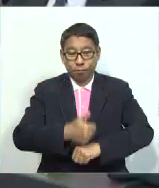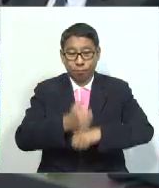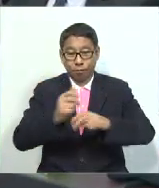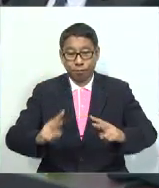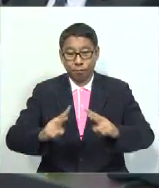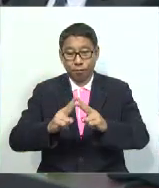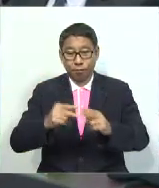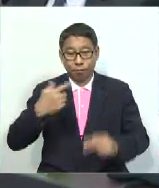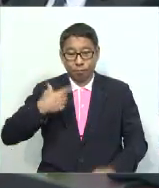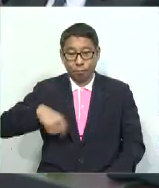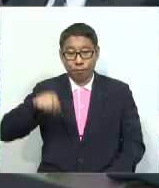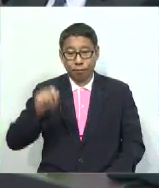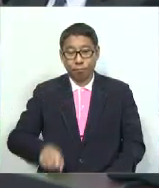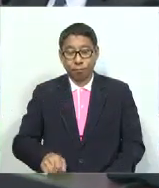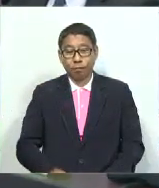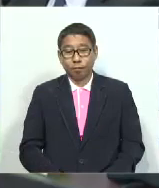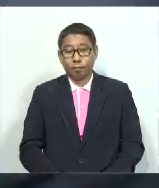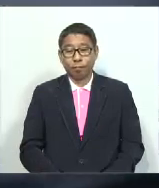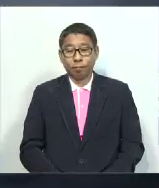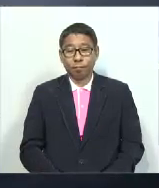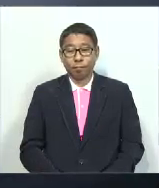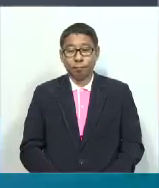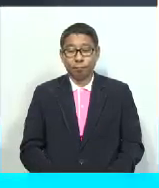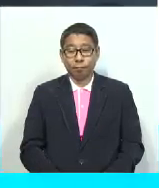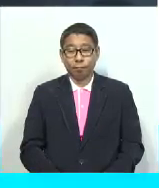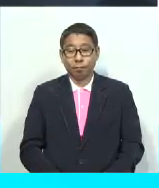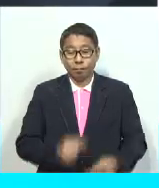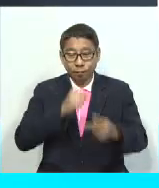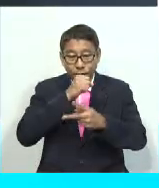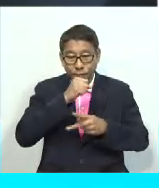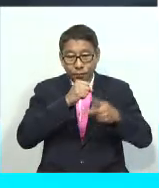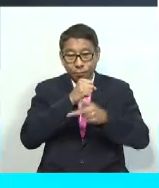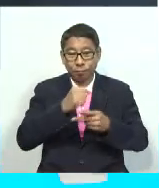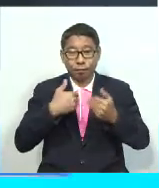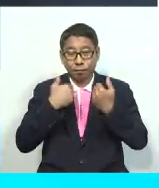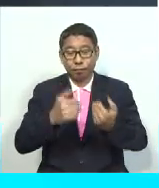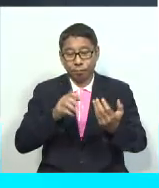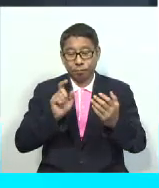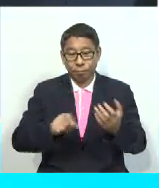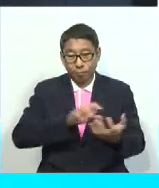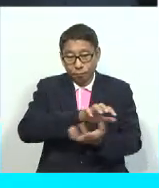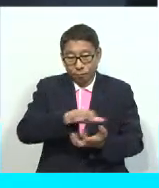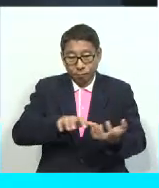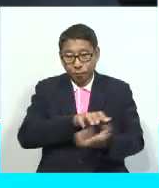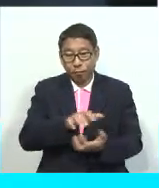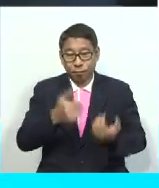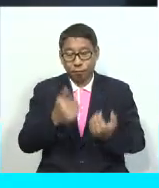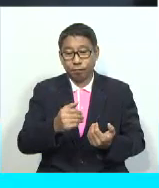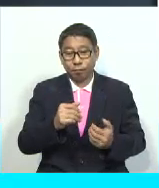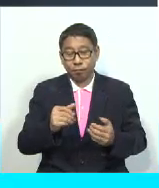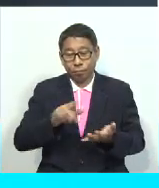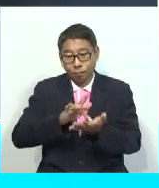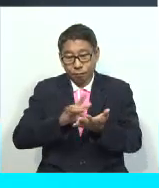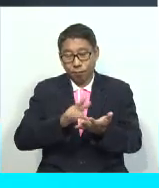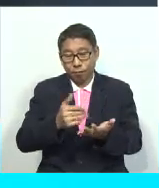ฐมนตรีว่าการกระทรวงยุติธรรมกันครับ กัญชาแต่ละส่วนนั้นอาจจะต้องผสมตัวยาอื่นเข้า